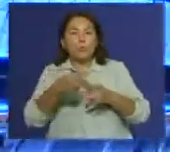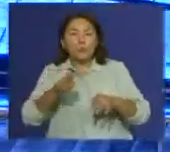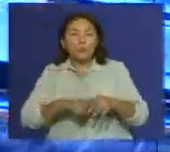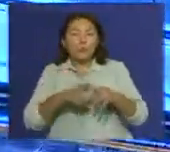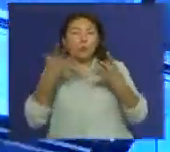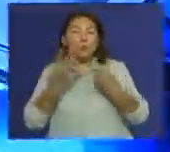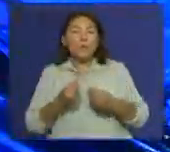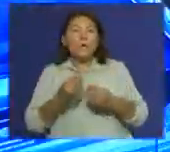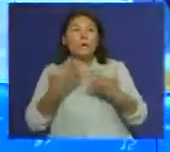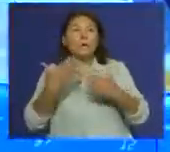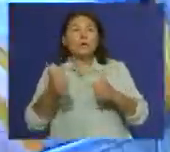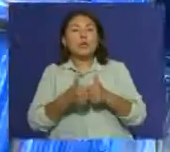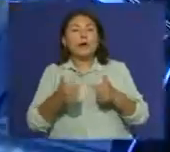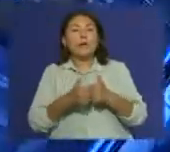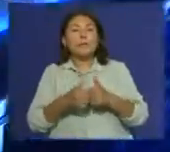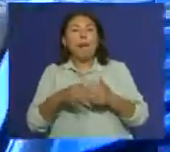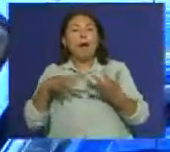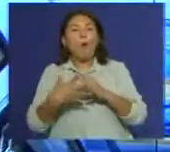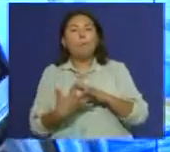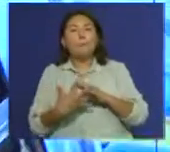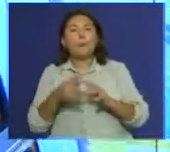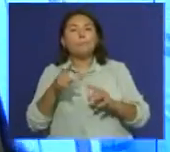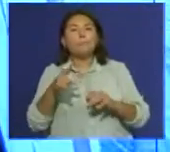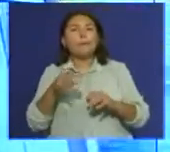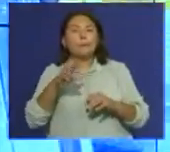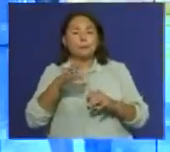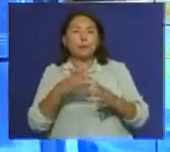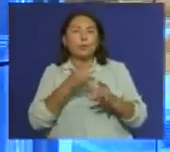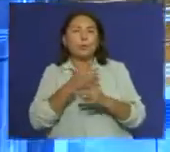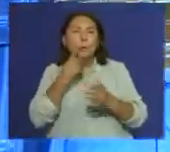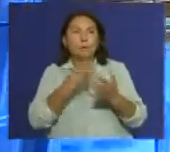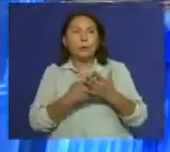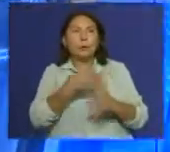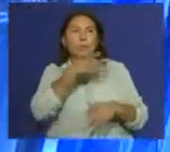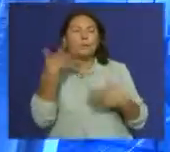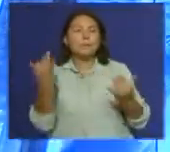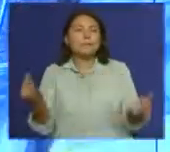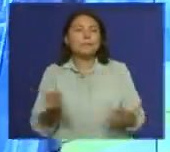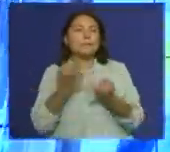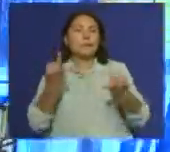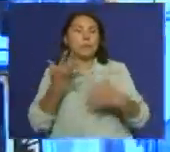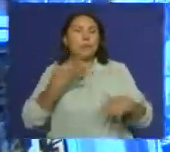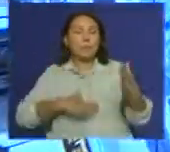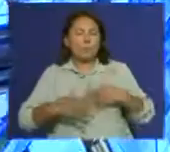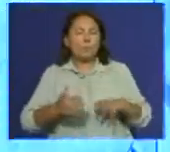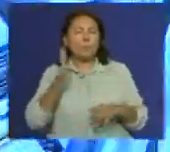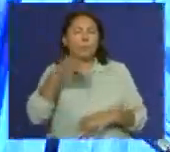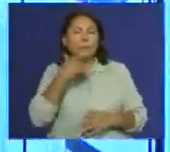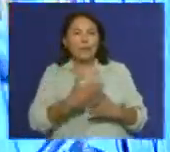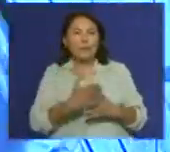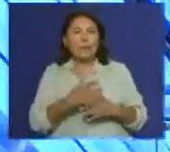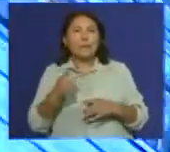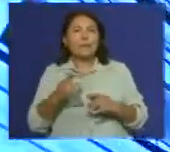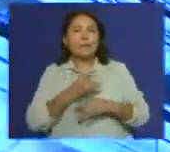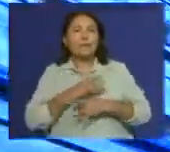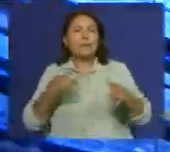өткізілді. Ең жақын ауылдан бастап шалғай елді мекендерден келген көрермен көптеген қызыққа куә болды. Мереке барысында қол